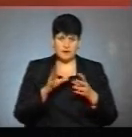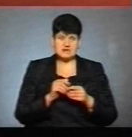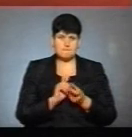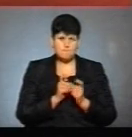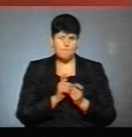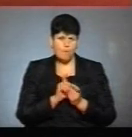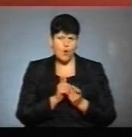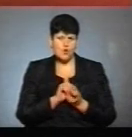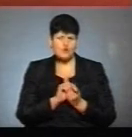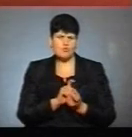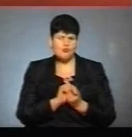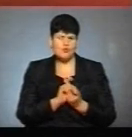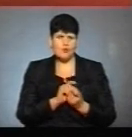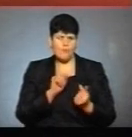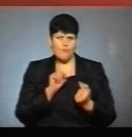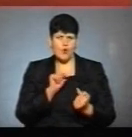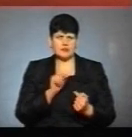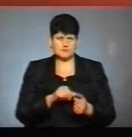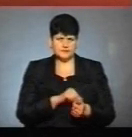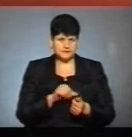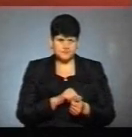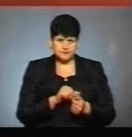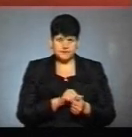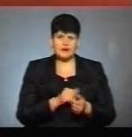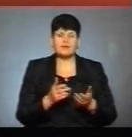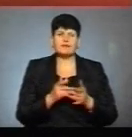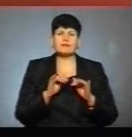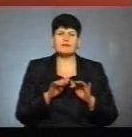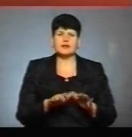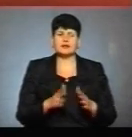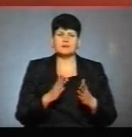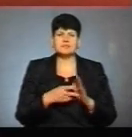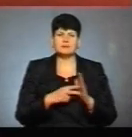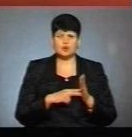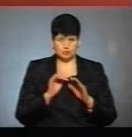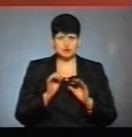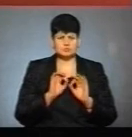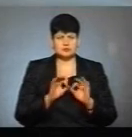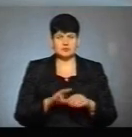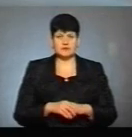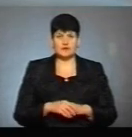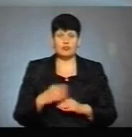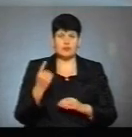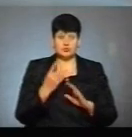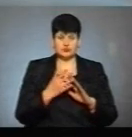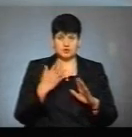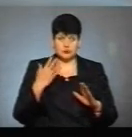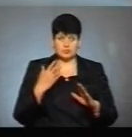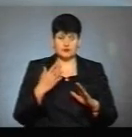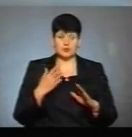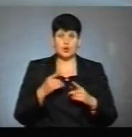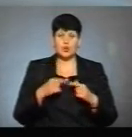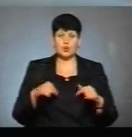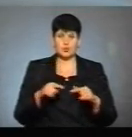боротьбу проти наркоторговців, зокрема, які дії заплановані, чи можете поділитися? На перший час у нас запланований круглий